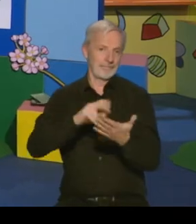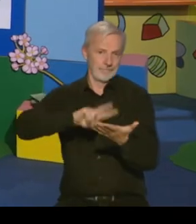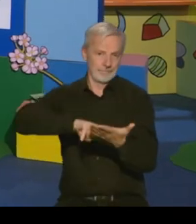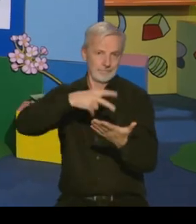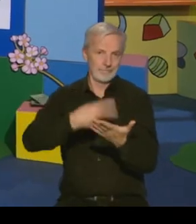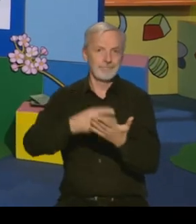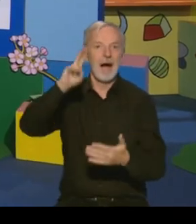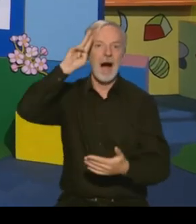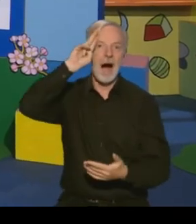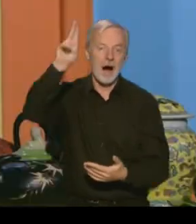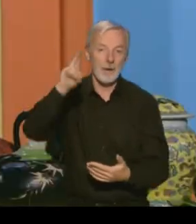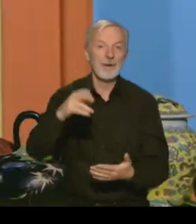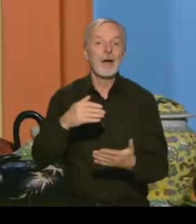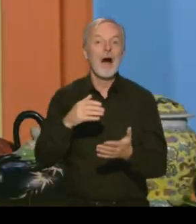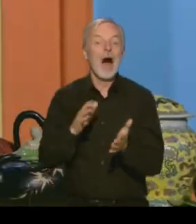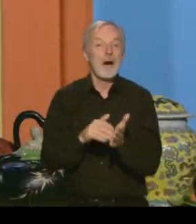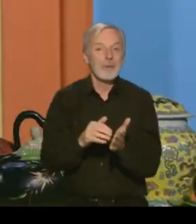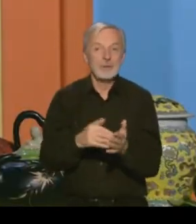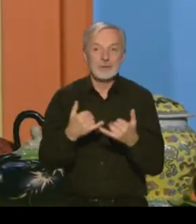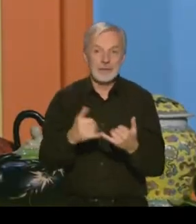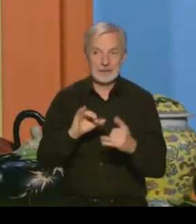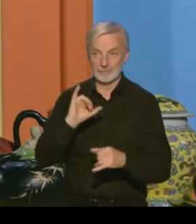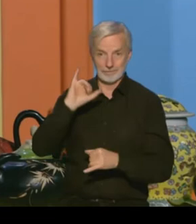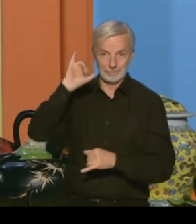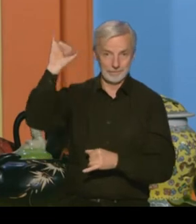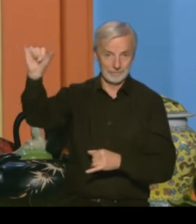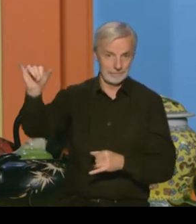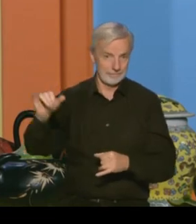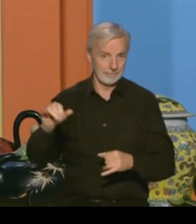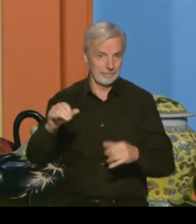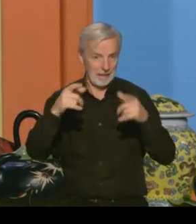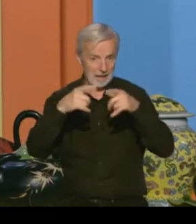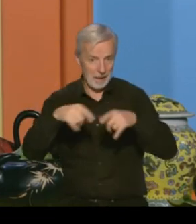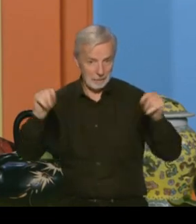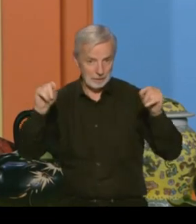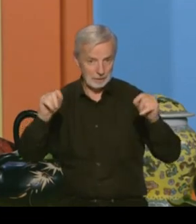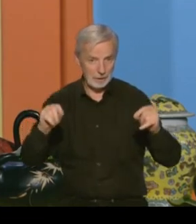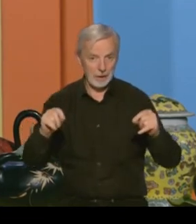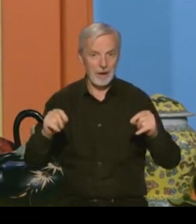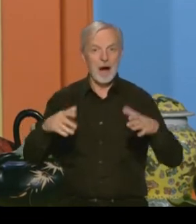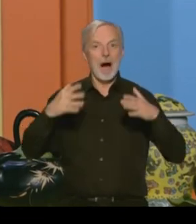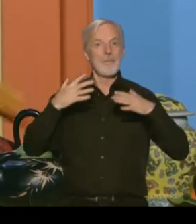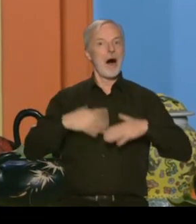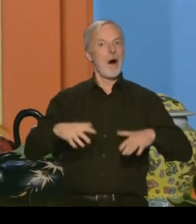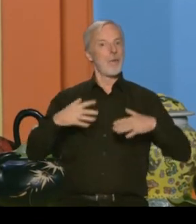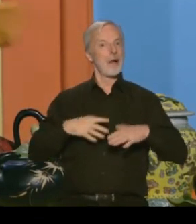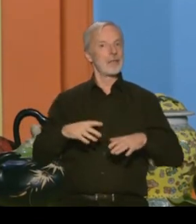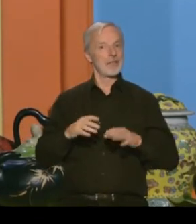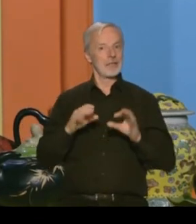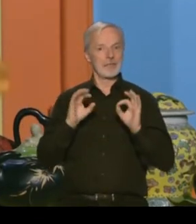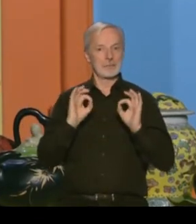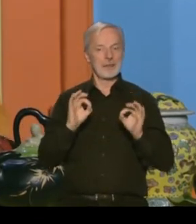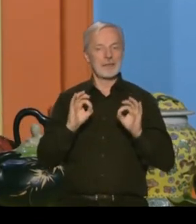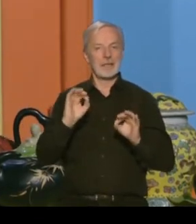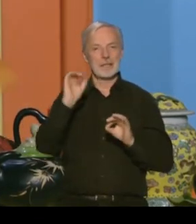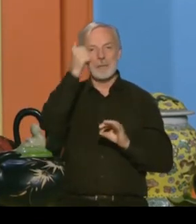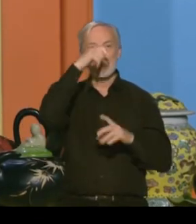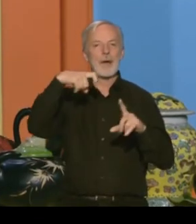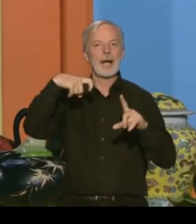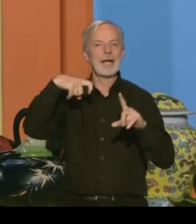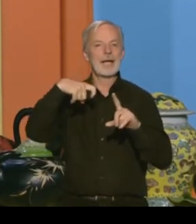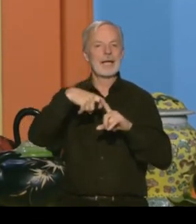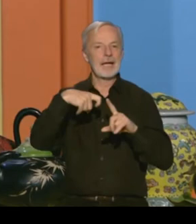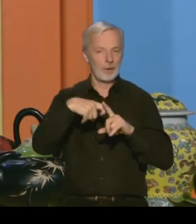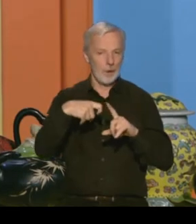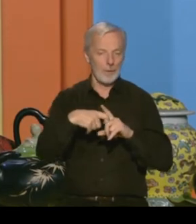do Japonska vyrážíme. Jo, a v Japonsku se prý nosí tohle oblečení, co máme na sobě. Kikomo, vypadá trochu